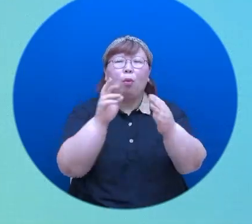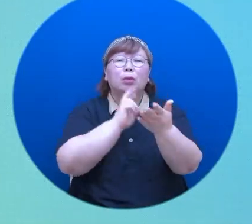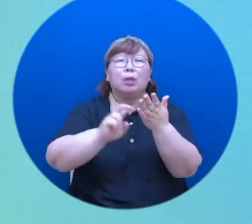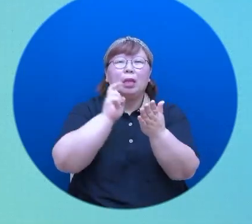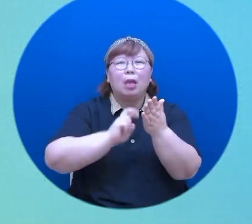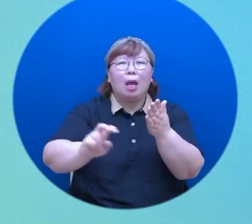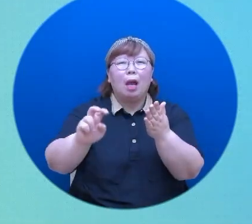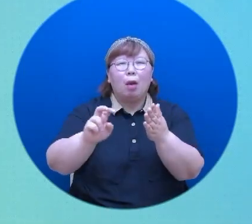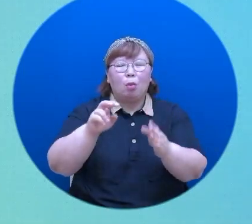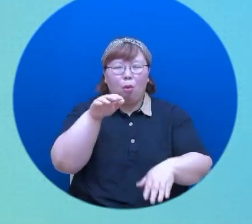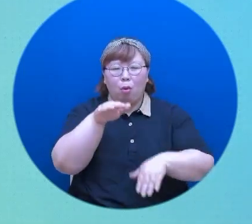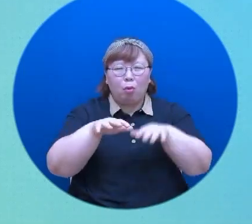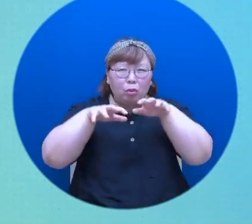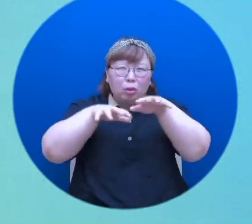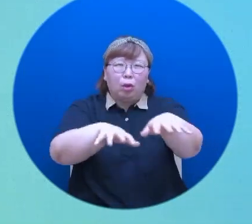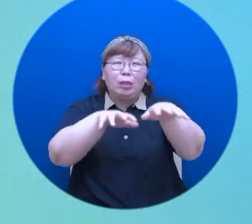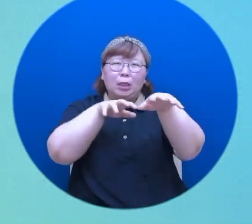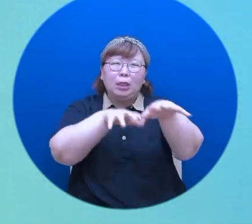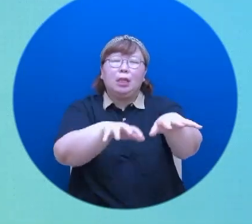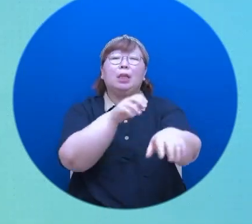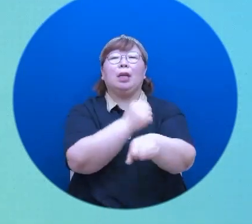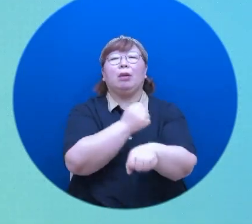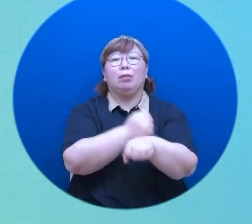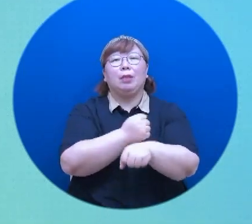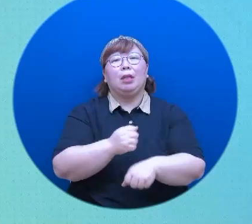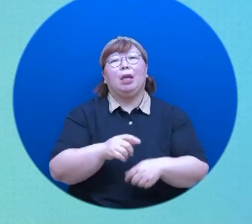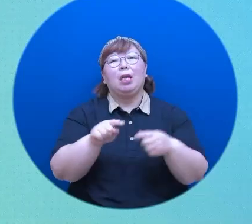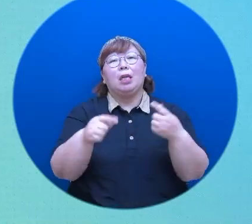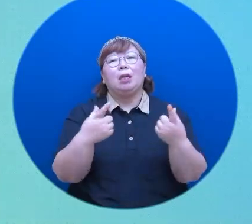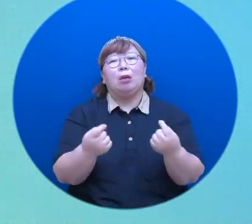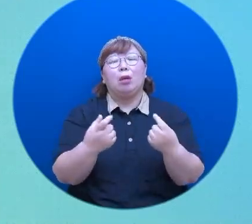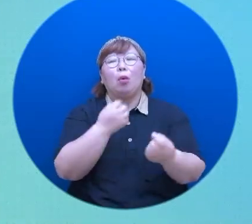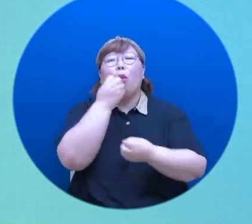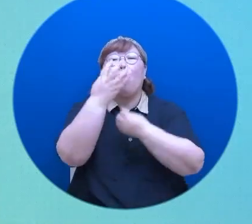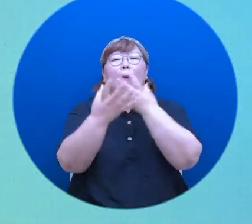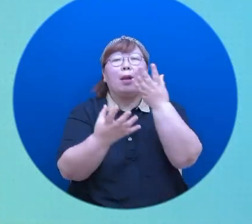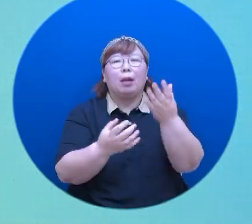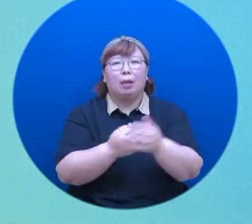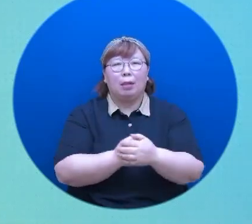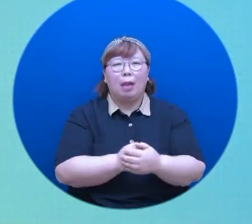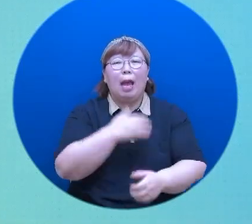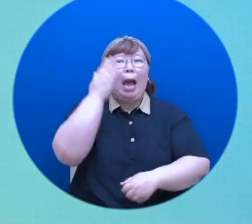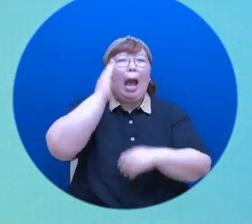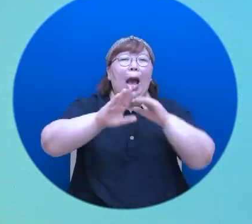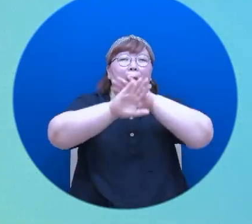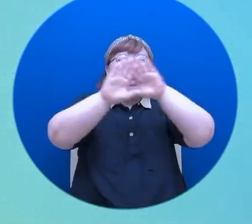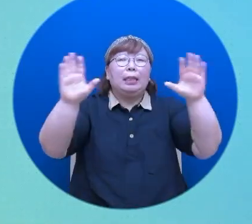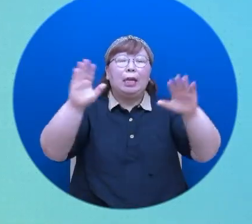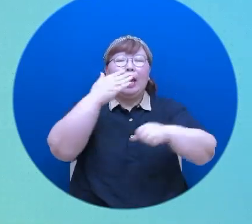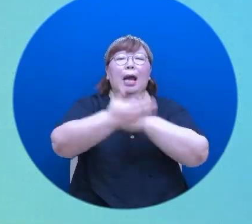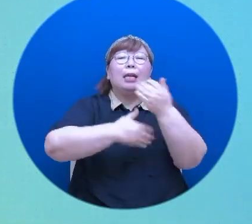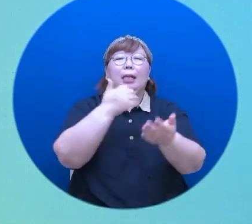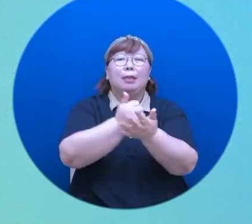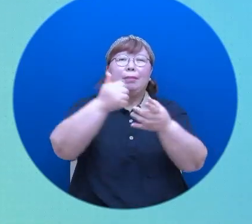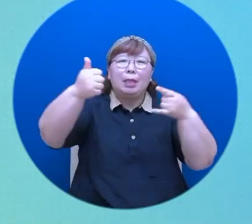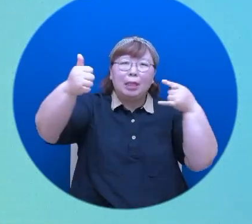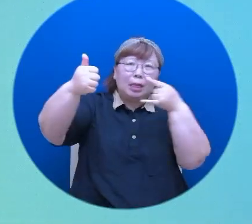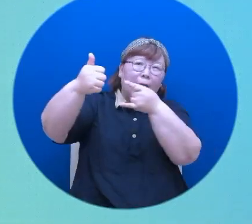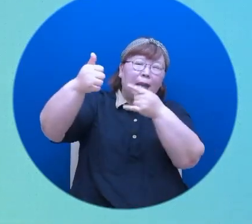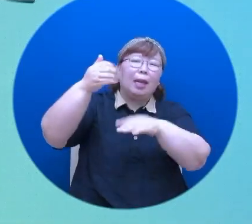찬양하며 전진할 것입니다. 이렇게 고백할 거예요. 하늘의 하나님께 감사하라.